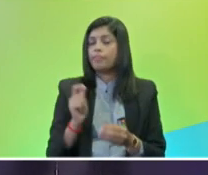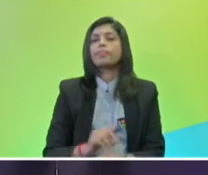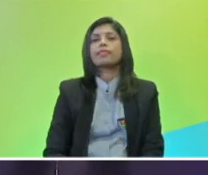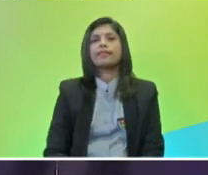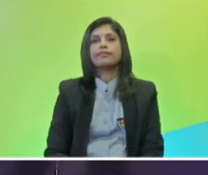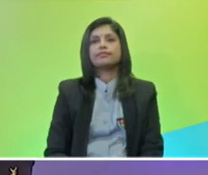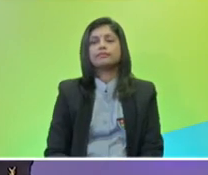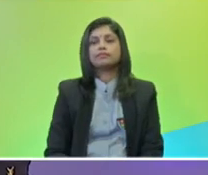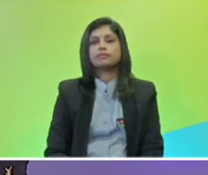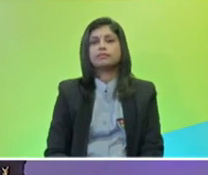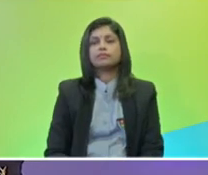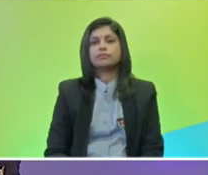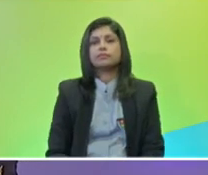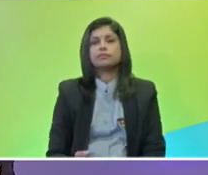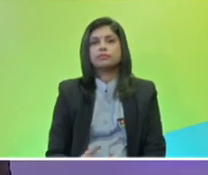untuk